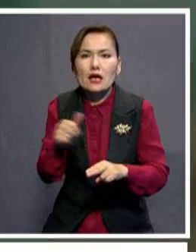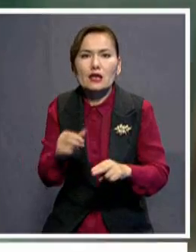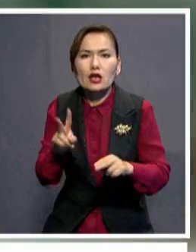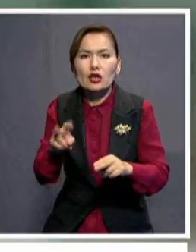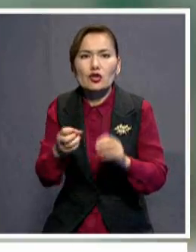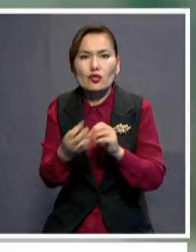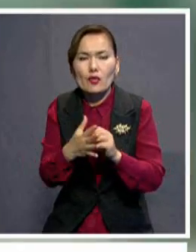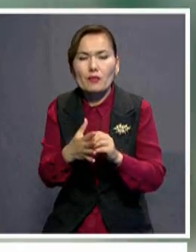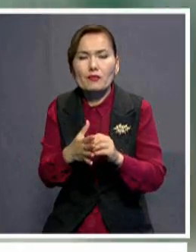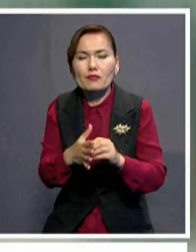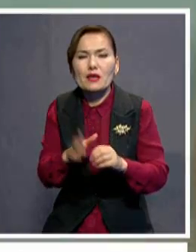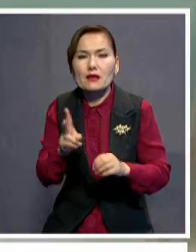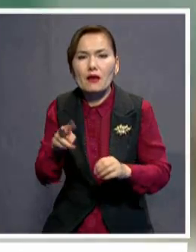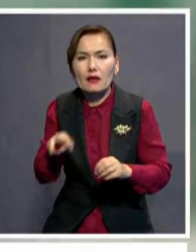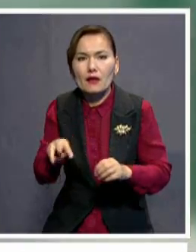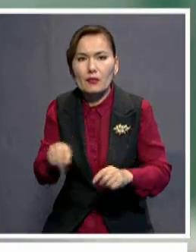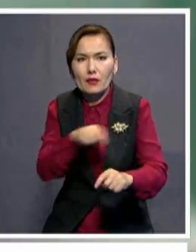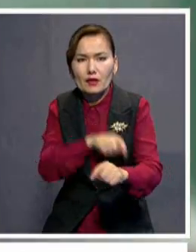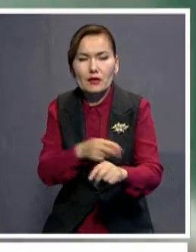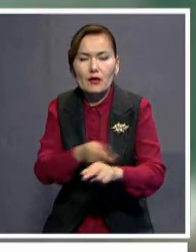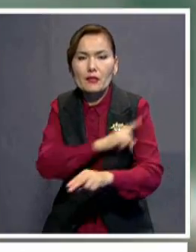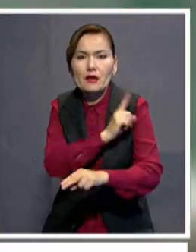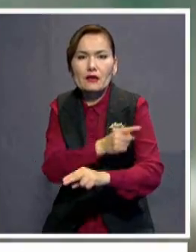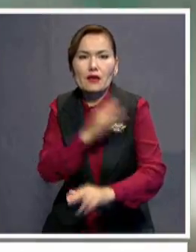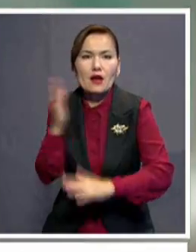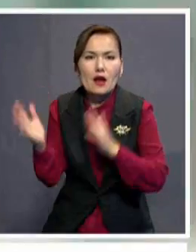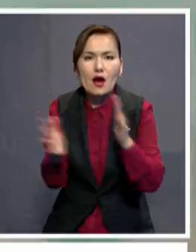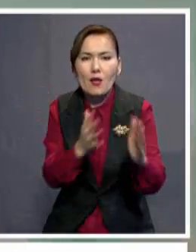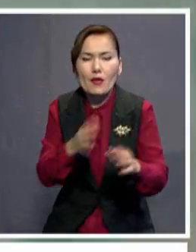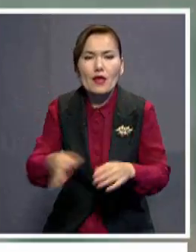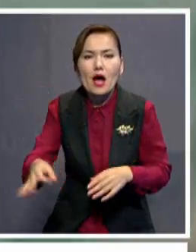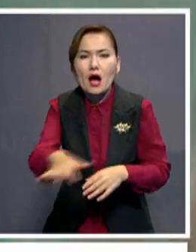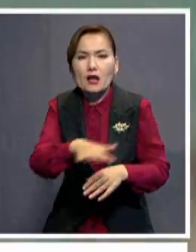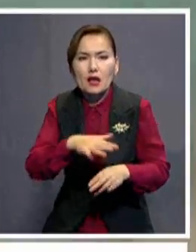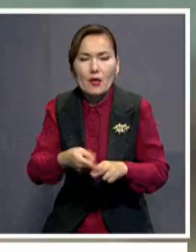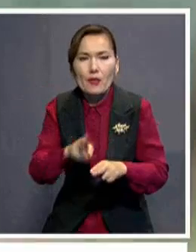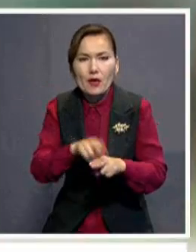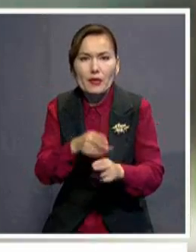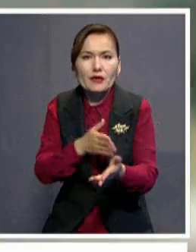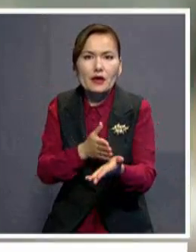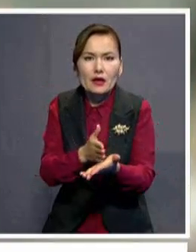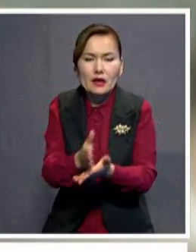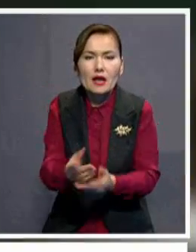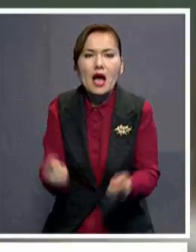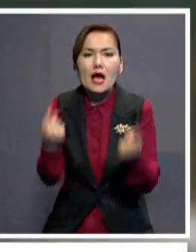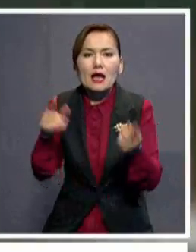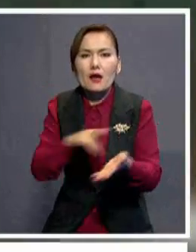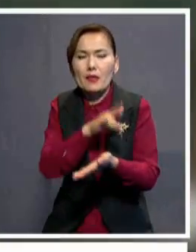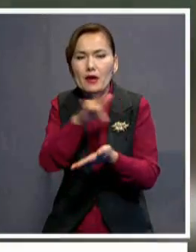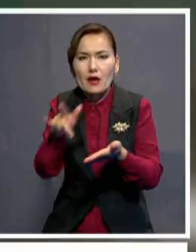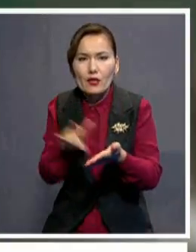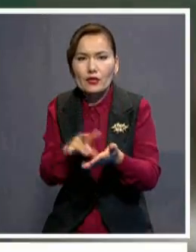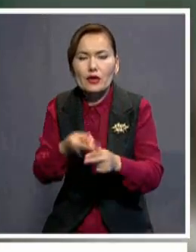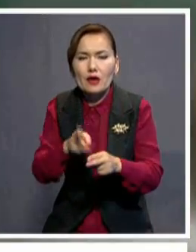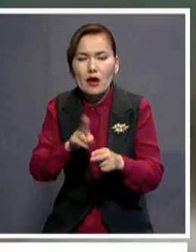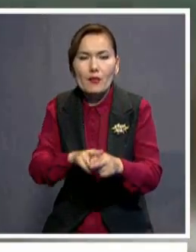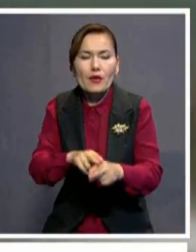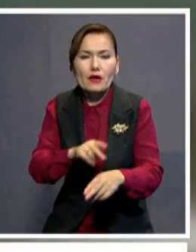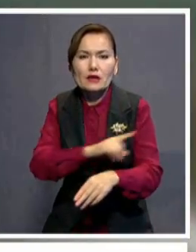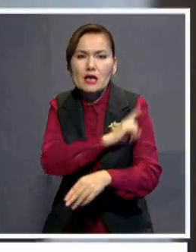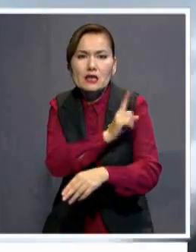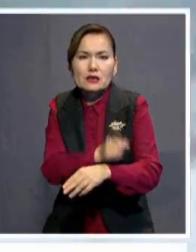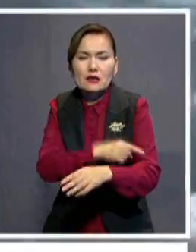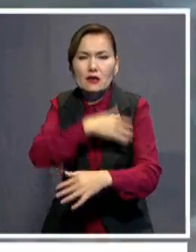жетті. Соңғы деректерге қарағанда Лидау Сикоку аралына Хонсю аймағына бет алып, ең ірі қалаларының бірі Осакеге